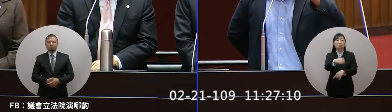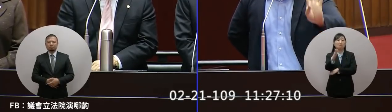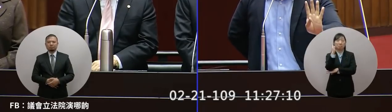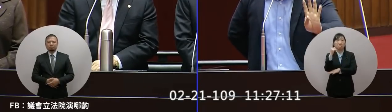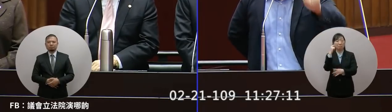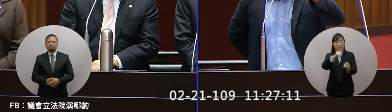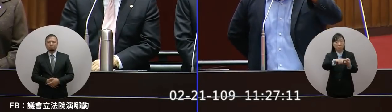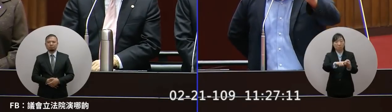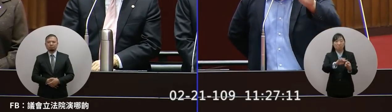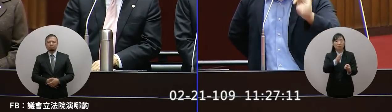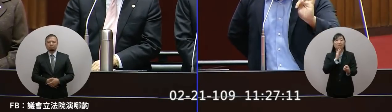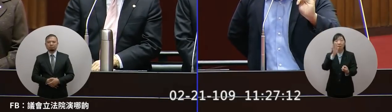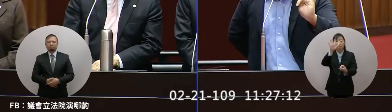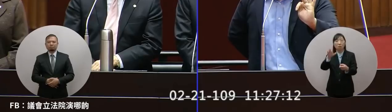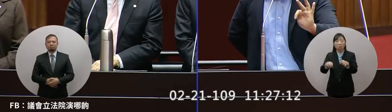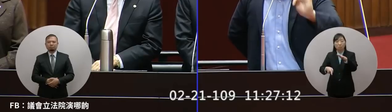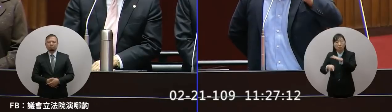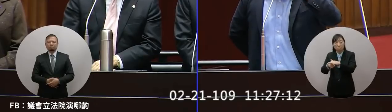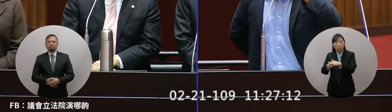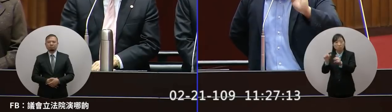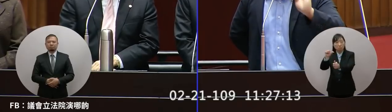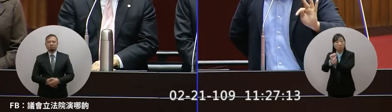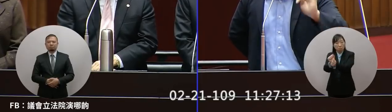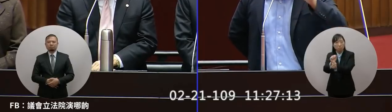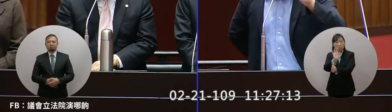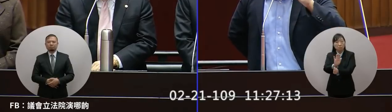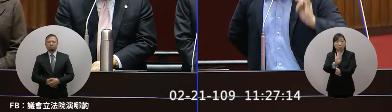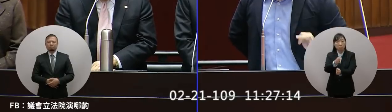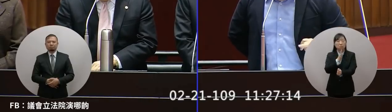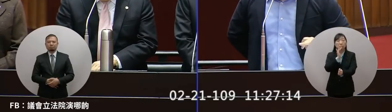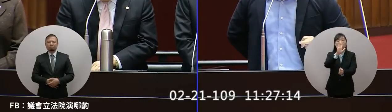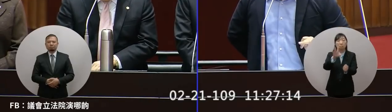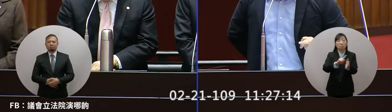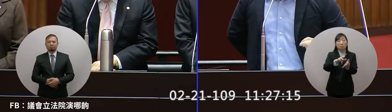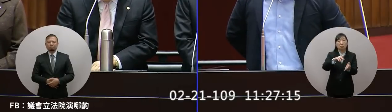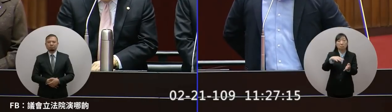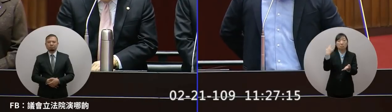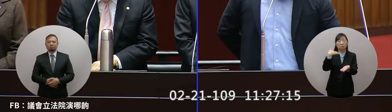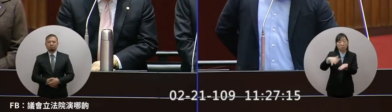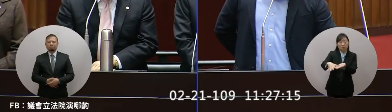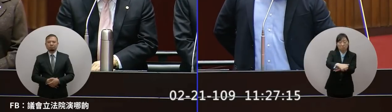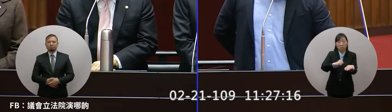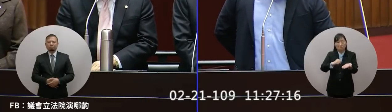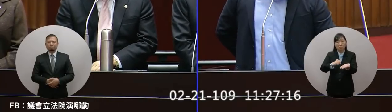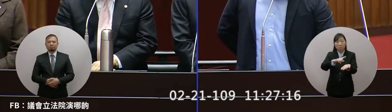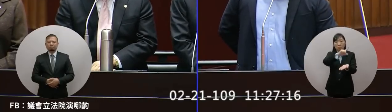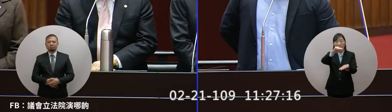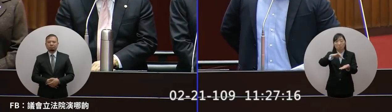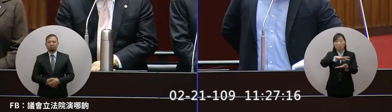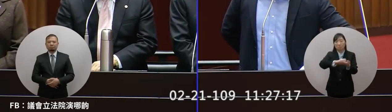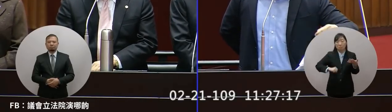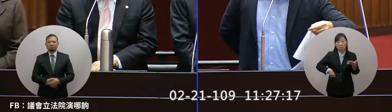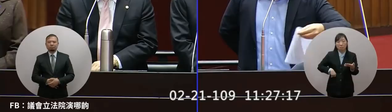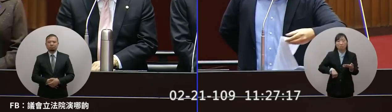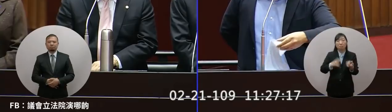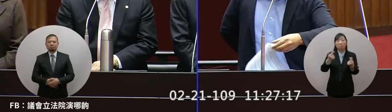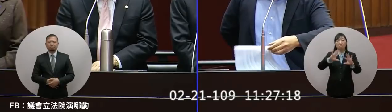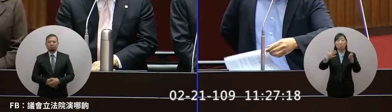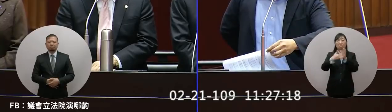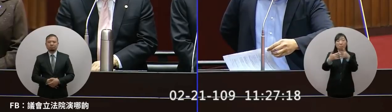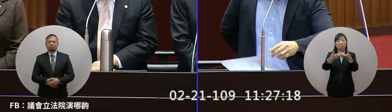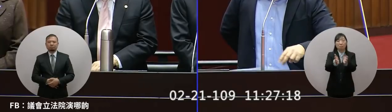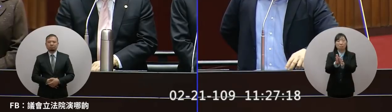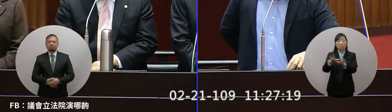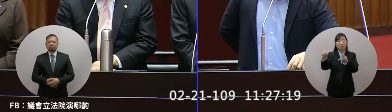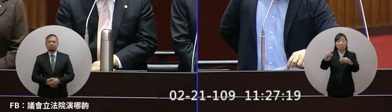个判决除了有罪判决、有罪行之外，它还有这个没收的制度。那根据就是说国防部所提供的